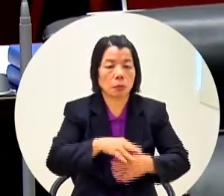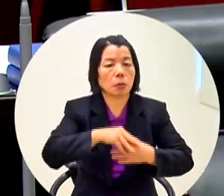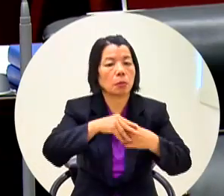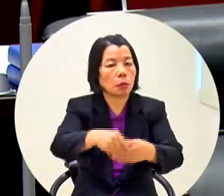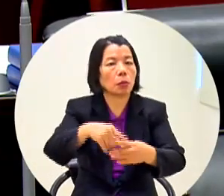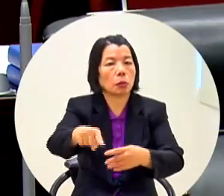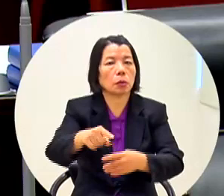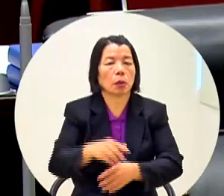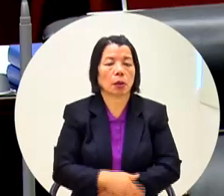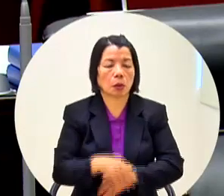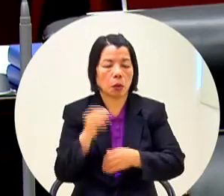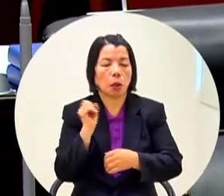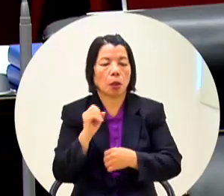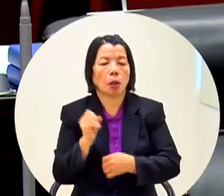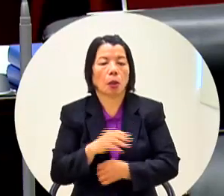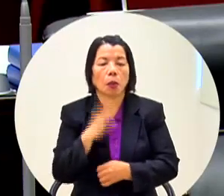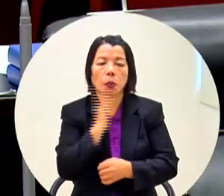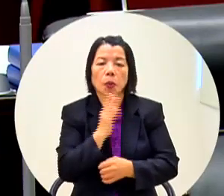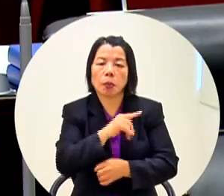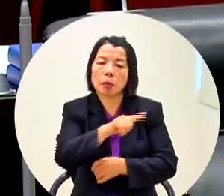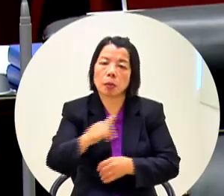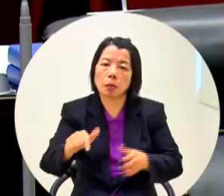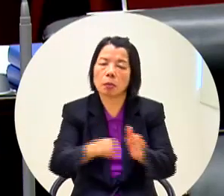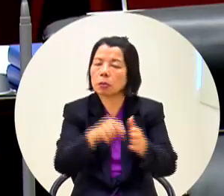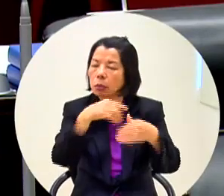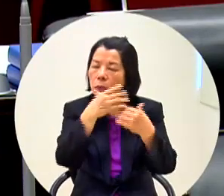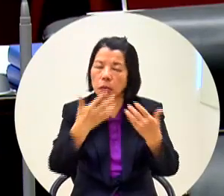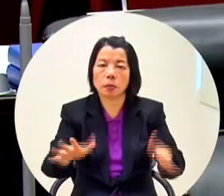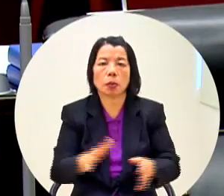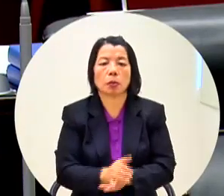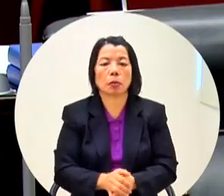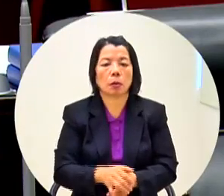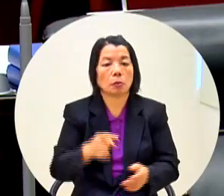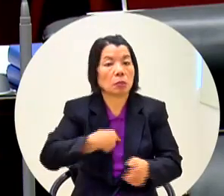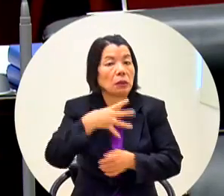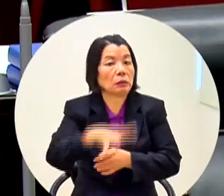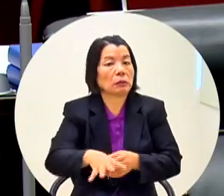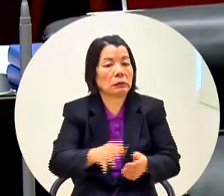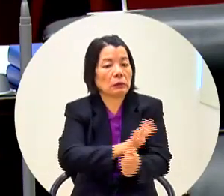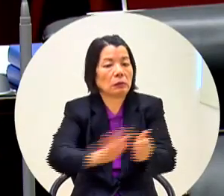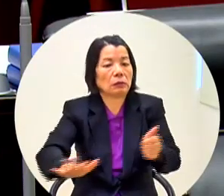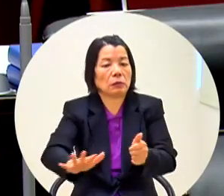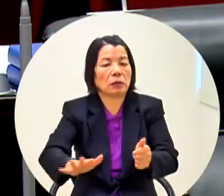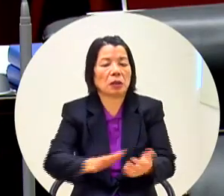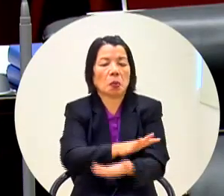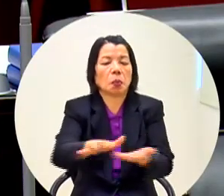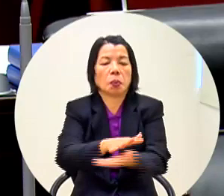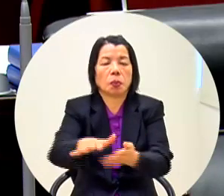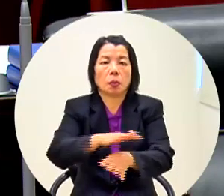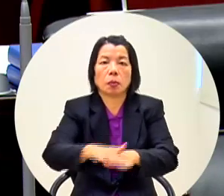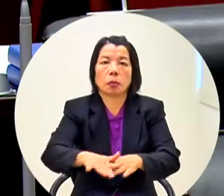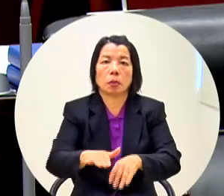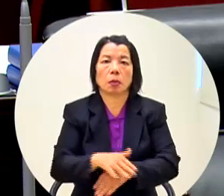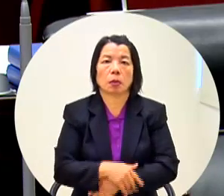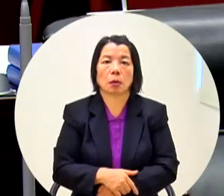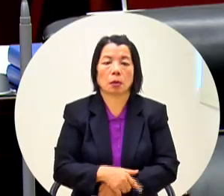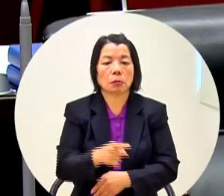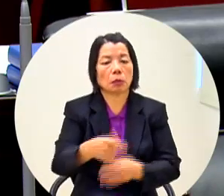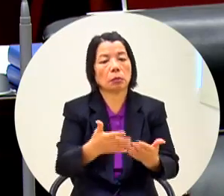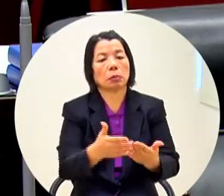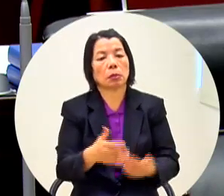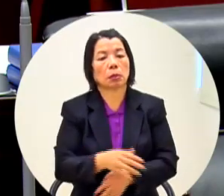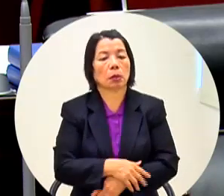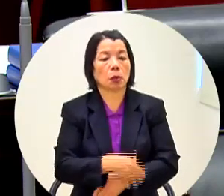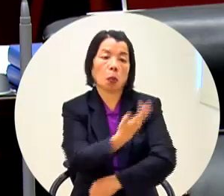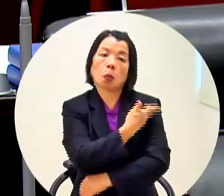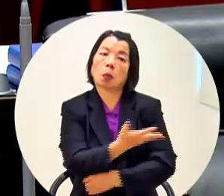本身的废弃物等等，这些呢都会影响到大自然的那个环境的影响哈，但是没有人去管，那这个问